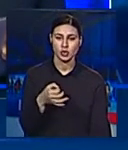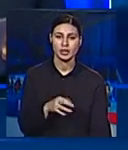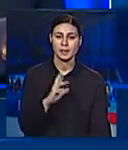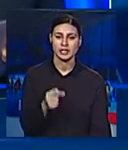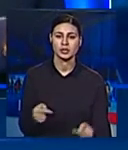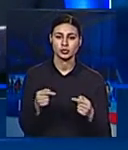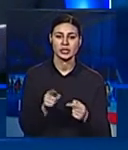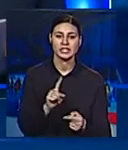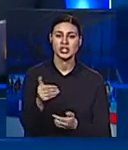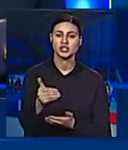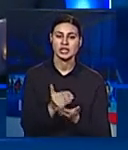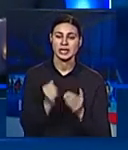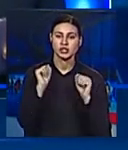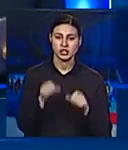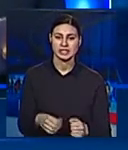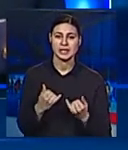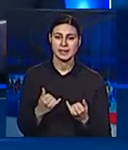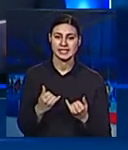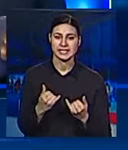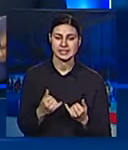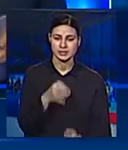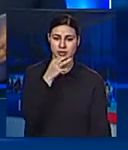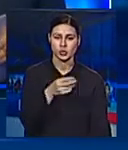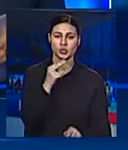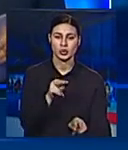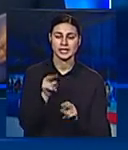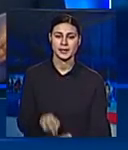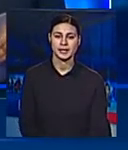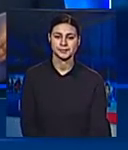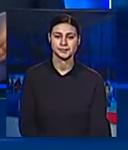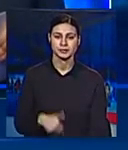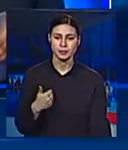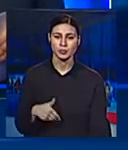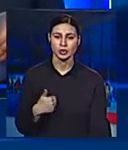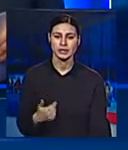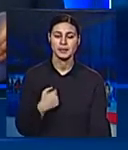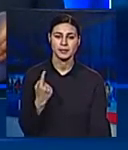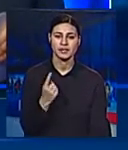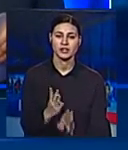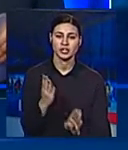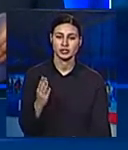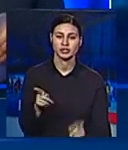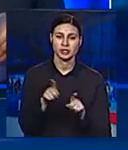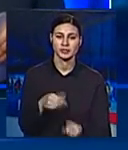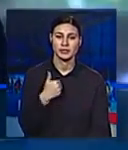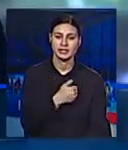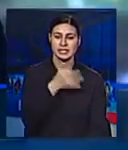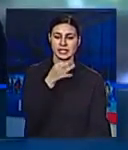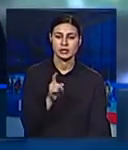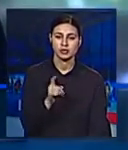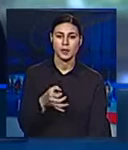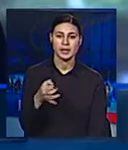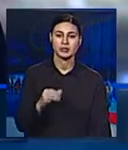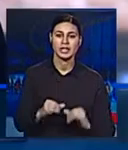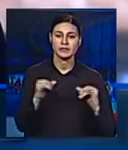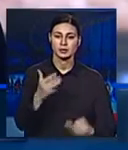და კონკრეტულად რა შედეგებზე შეიძლება დღეს გავამახვილოთ ყურადღება. მოგესალმებით. მე უპირველეს ყოვლისა მეკითხათ, რომ ეს რეგიონული